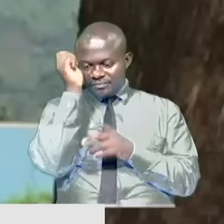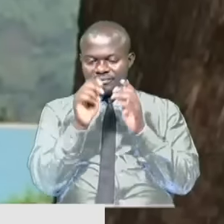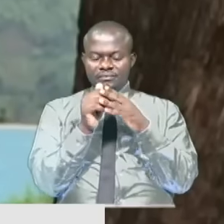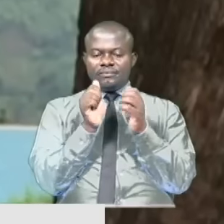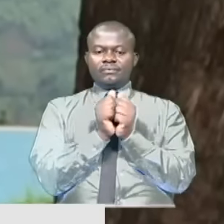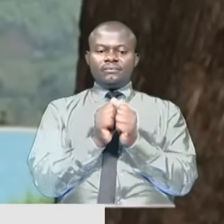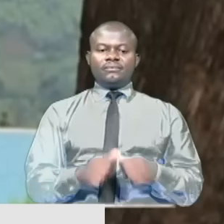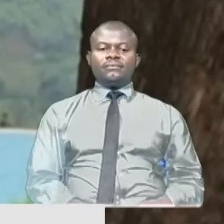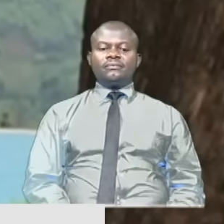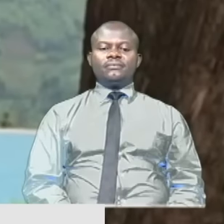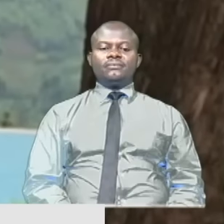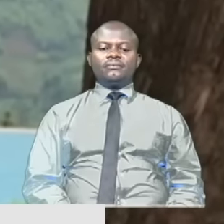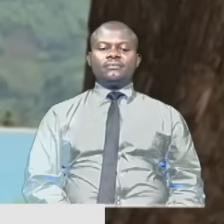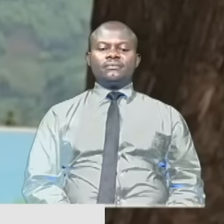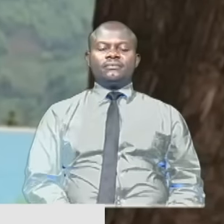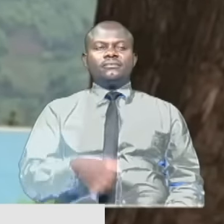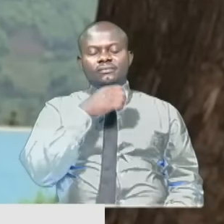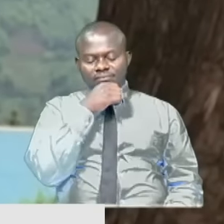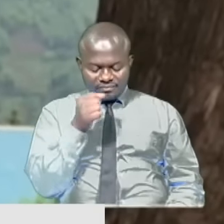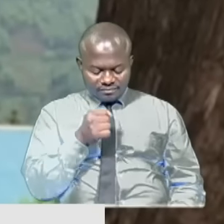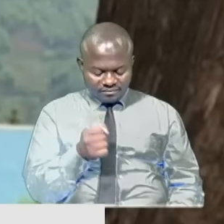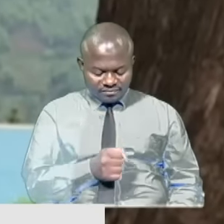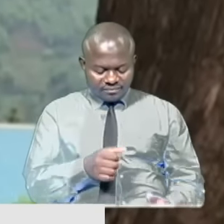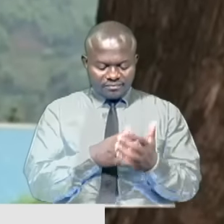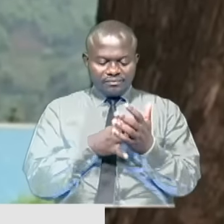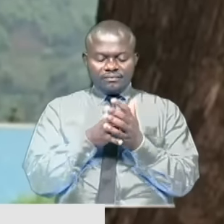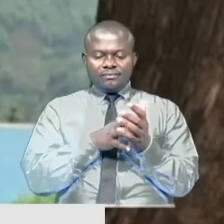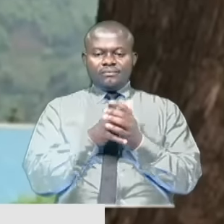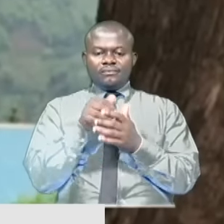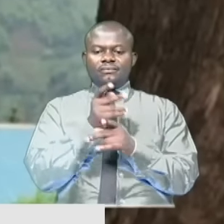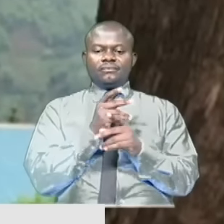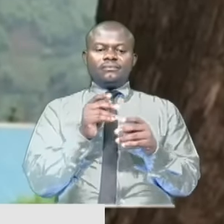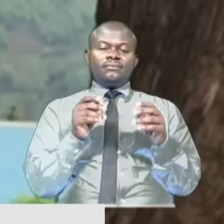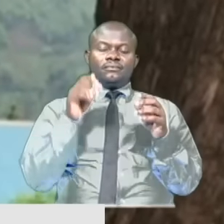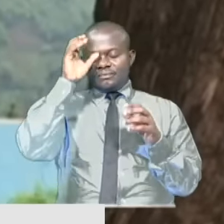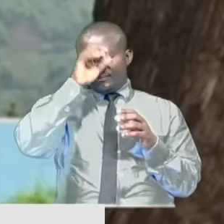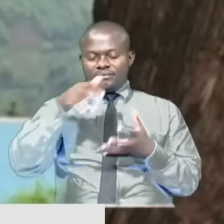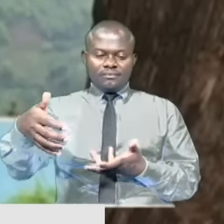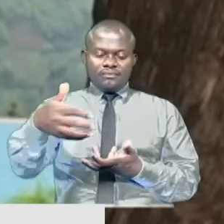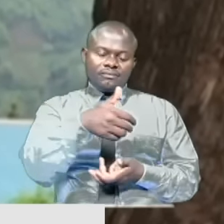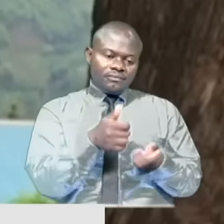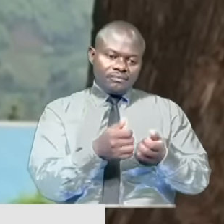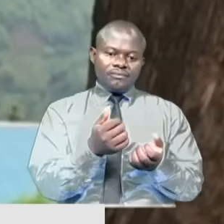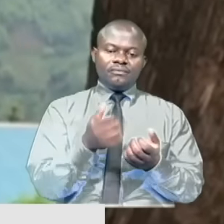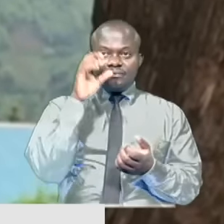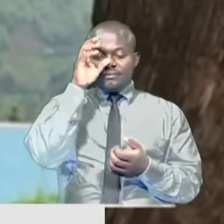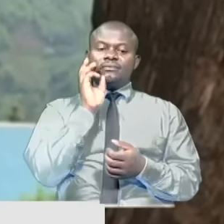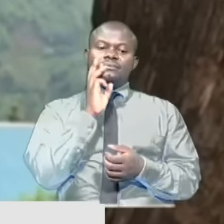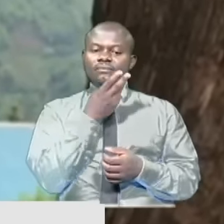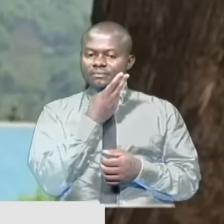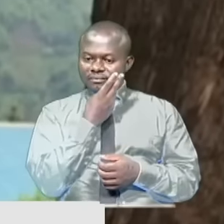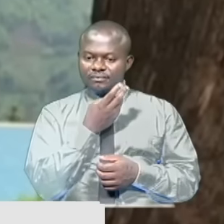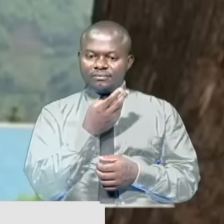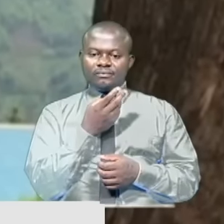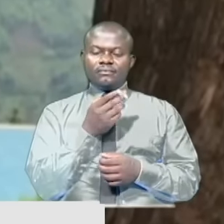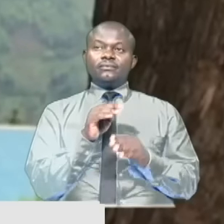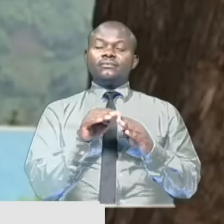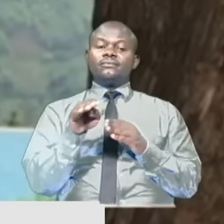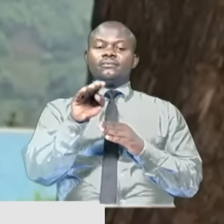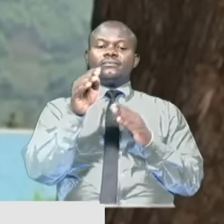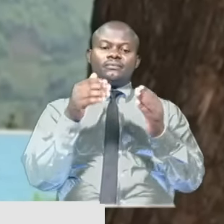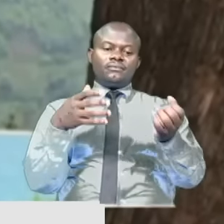10 abakecuru bafite intege nke yatubitaho tubatahiriza inkwi tubavomera amazi tugenda